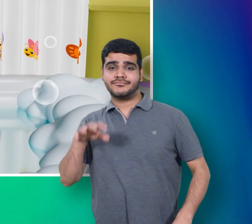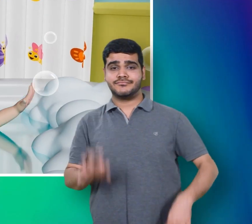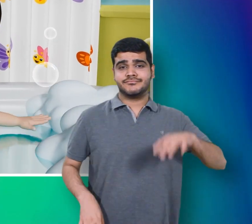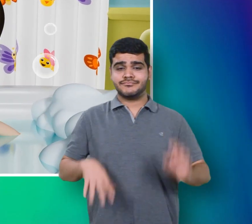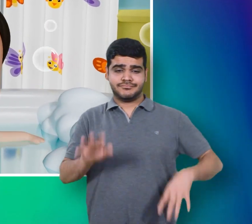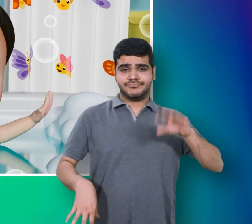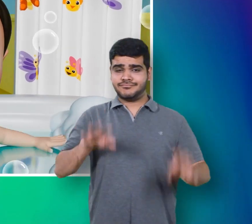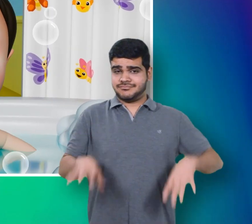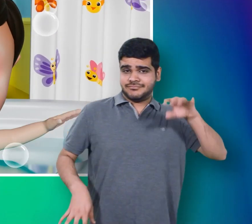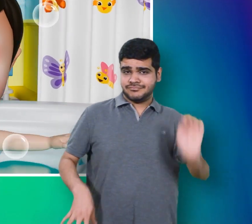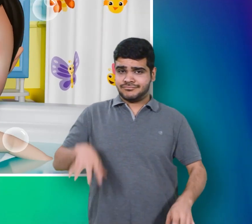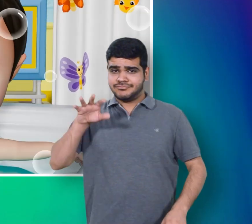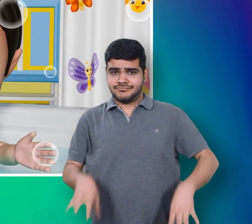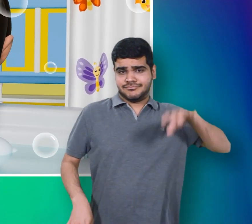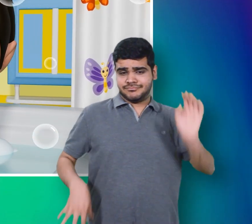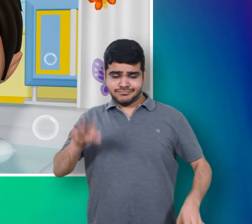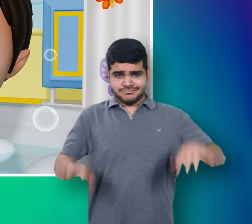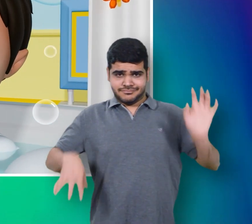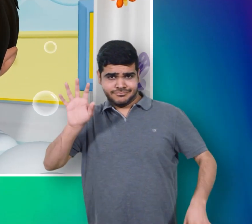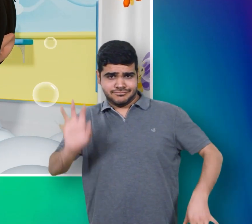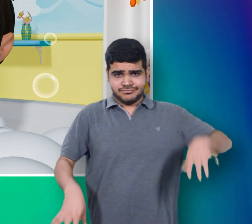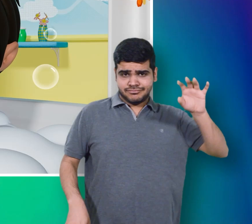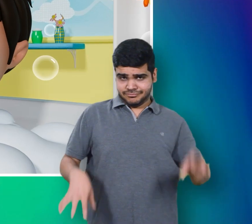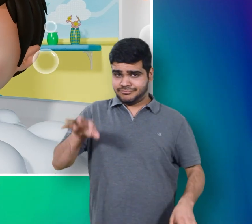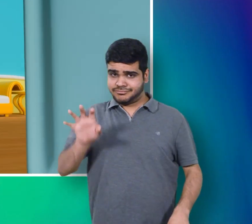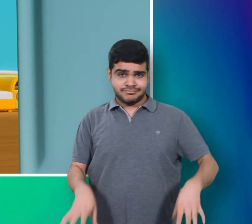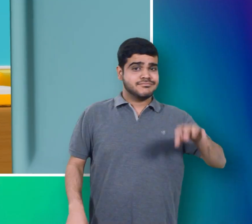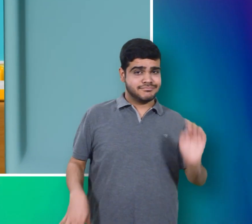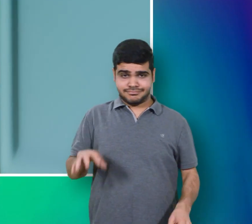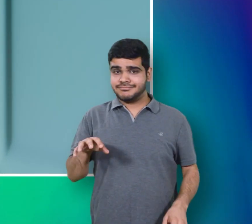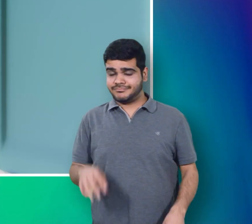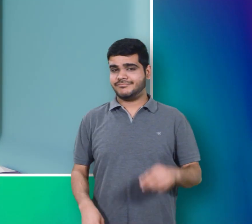छपाक छै छै छपाक छै छै छपाक छै छपाक छै।